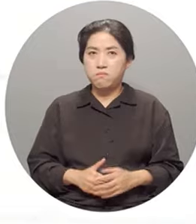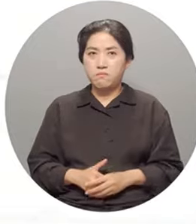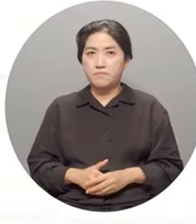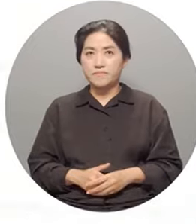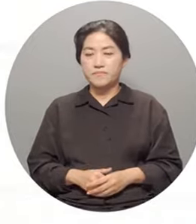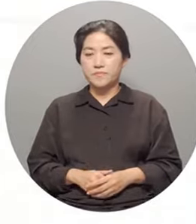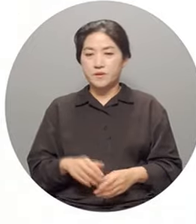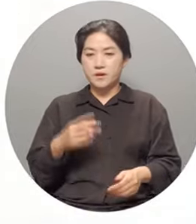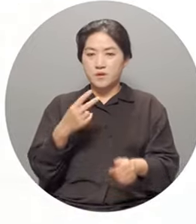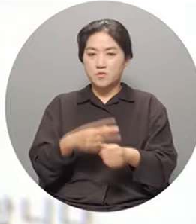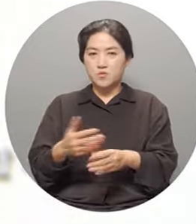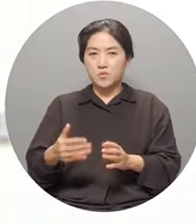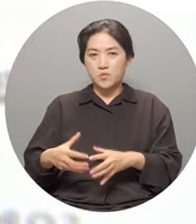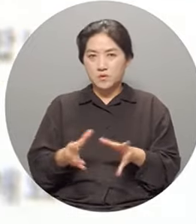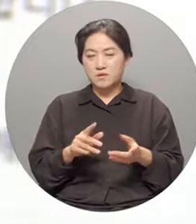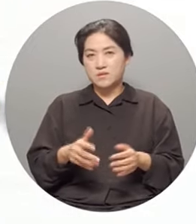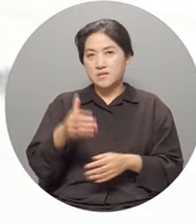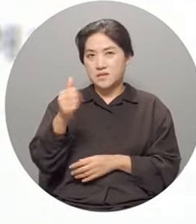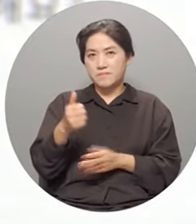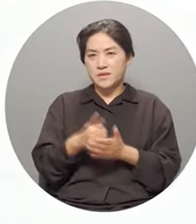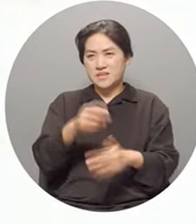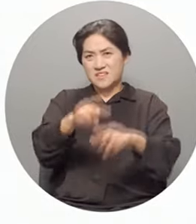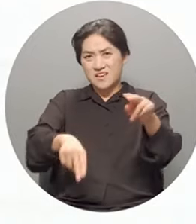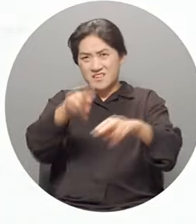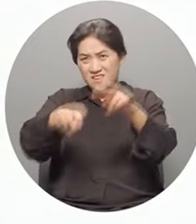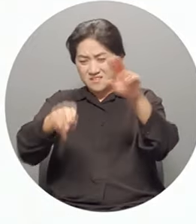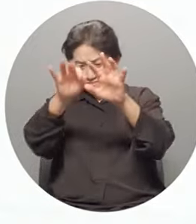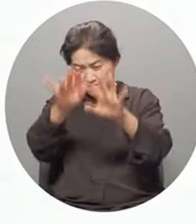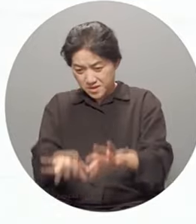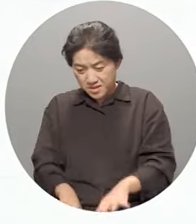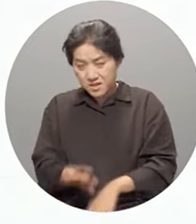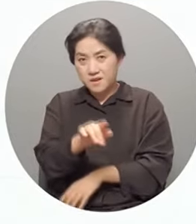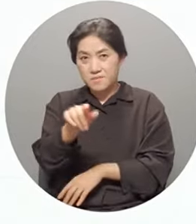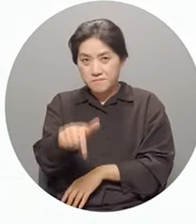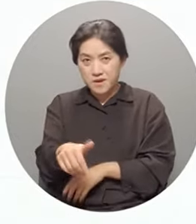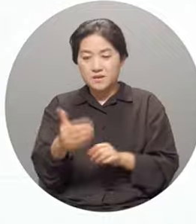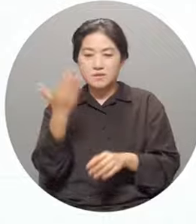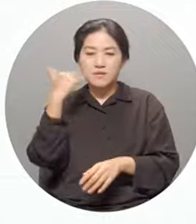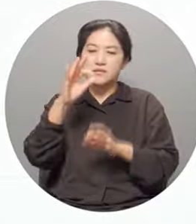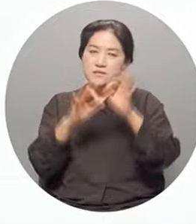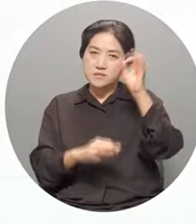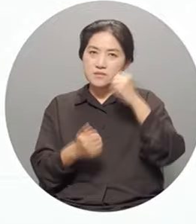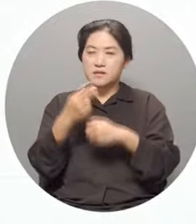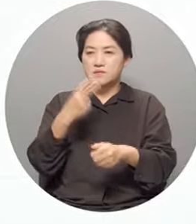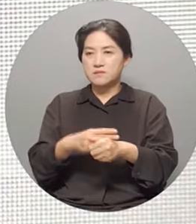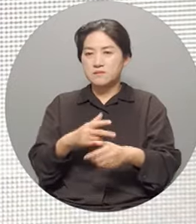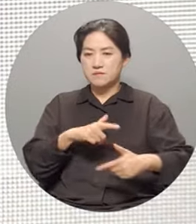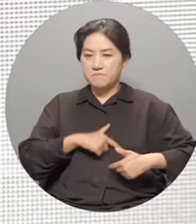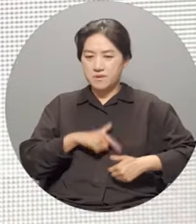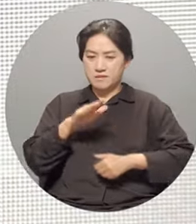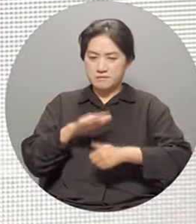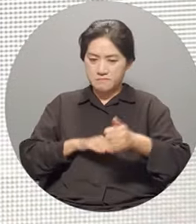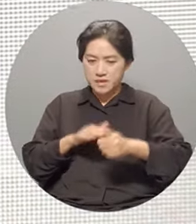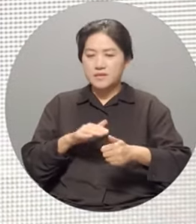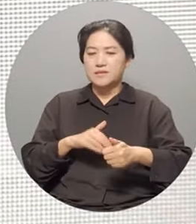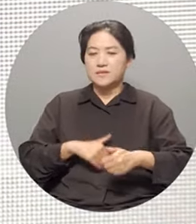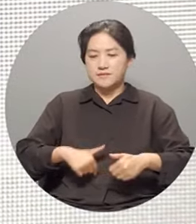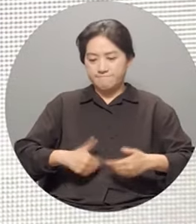교총 게시판에는 사퇴 촉구가 쇄도했고 박 회장은 지난 과오로 선생님들의 명예에 누를 끼친 데